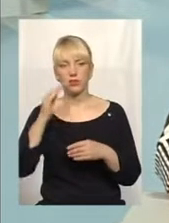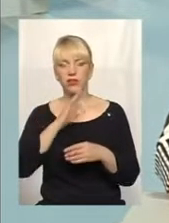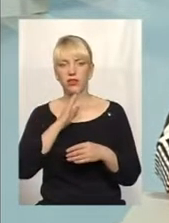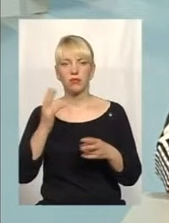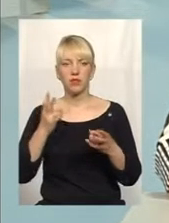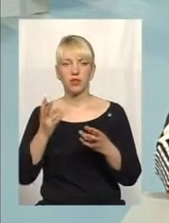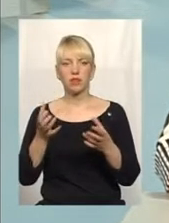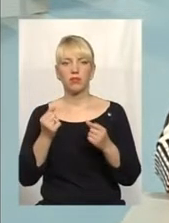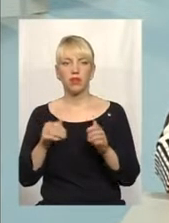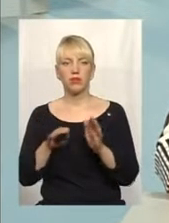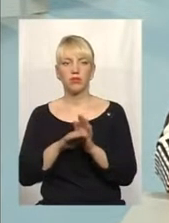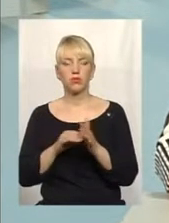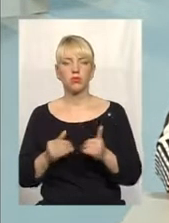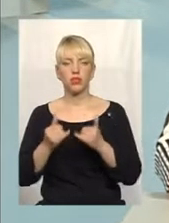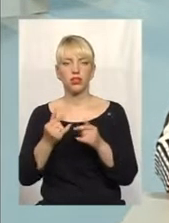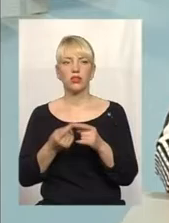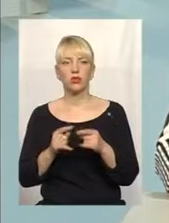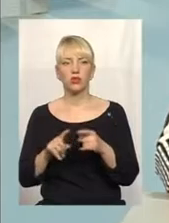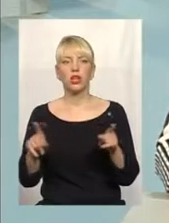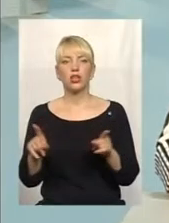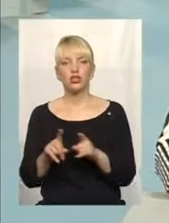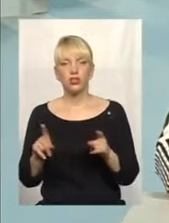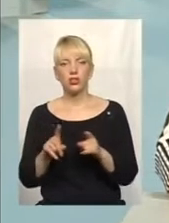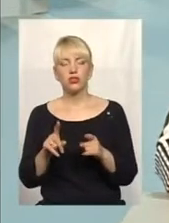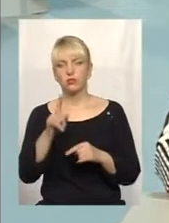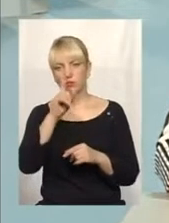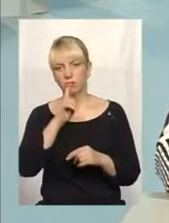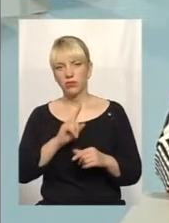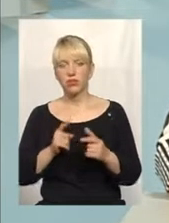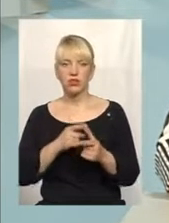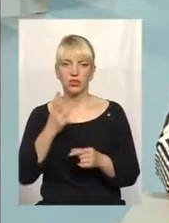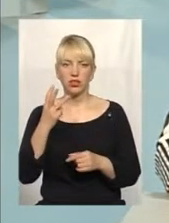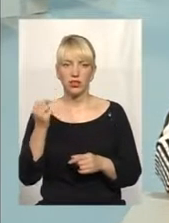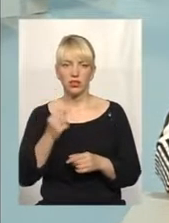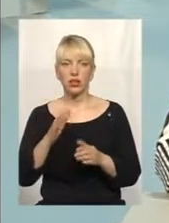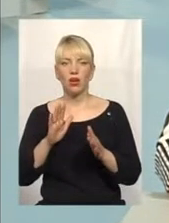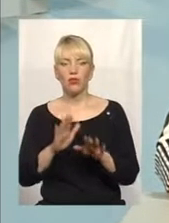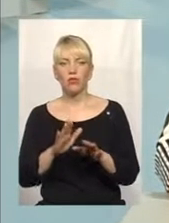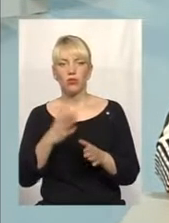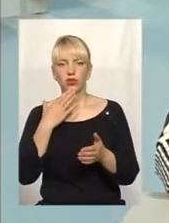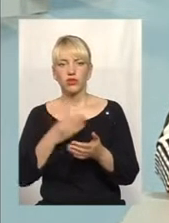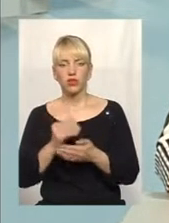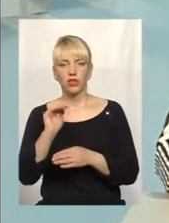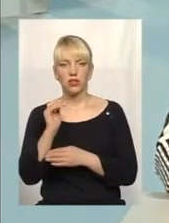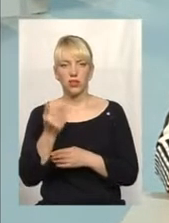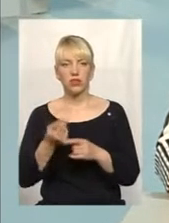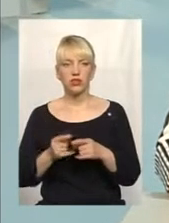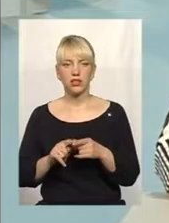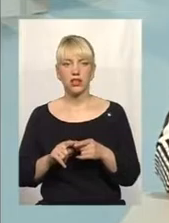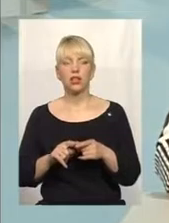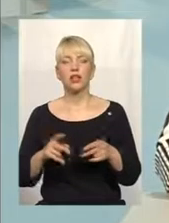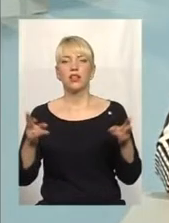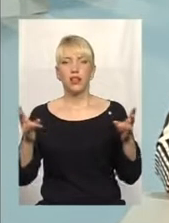брати відпустку для того ще, щоб місяць чи 3 неділі побути своєю дитиною. Це